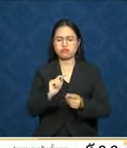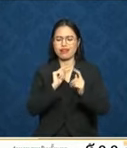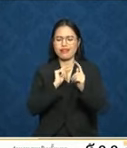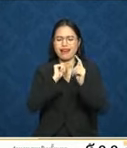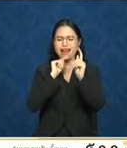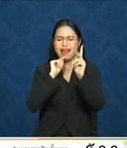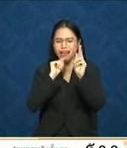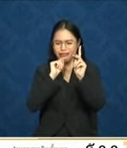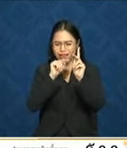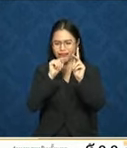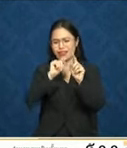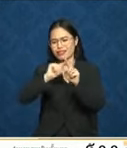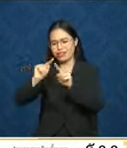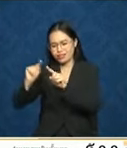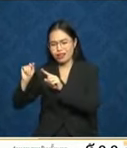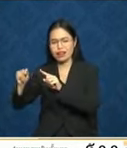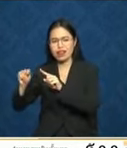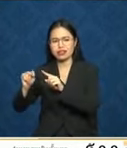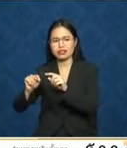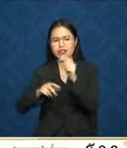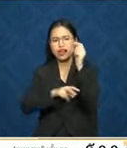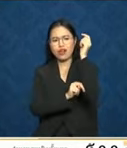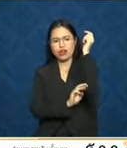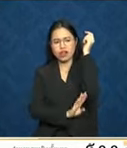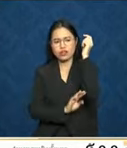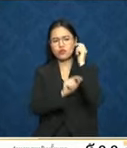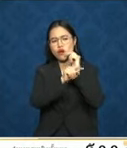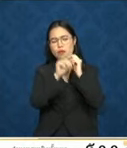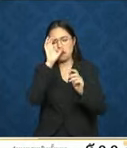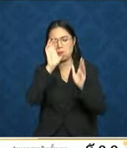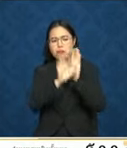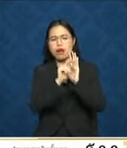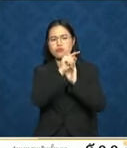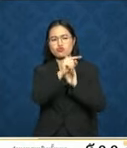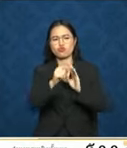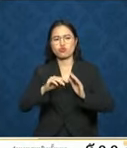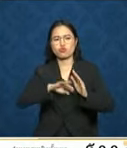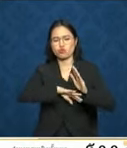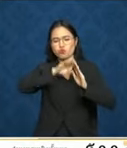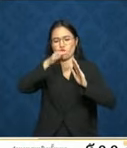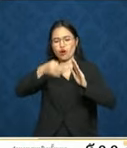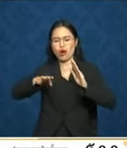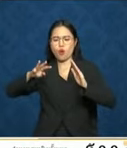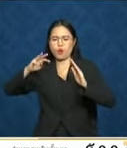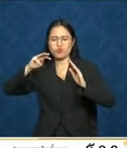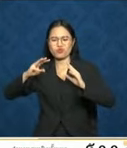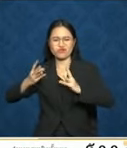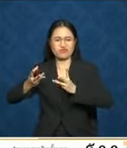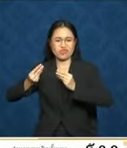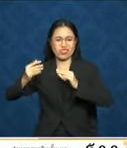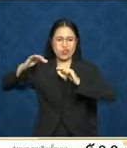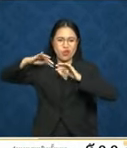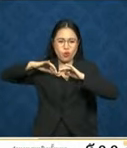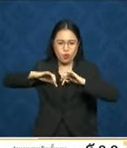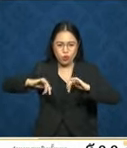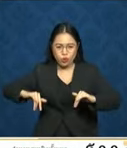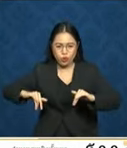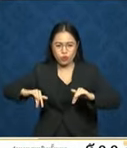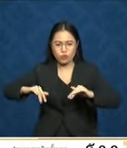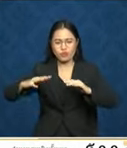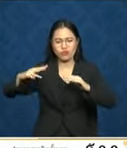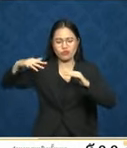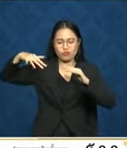อบ้านน้ำปั่นนะครับอำเภอรือเสาะจังหวัดนราธิวาสที่ดินถล่มแล้วก็มีที่ดินขาดน